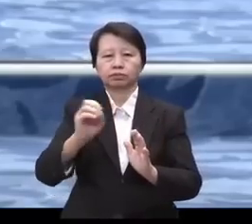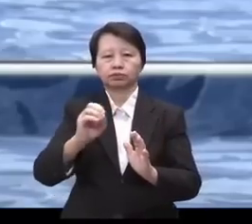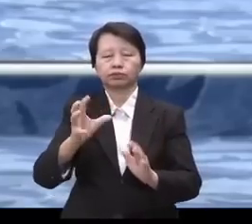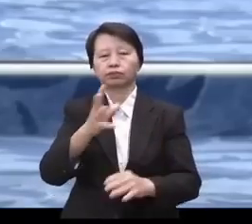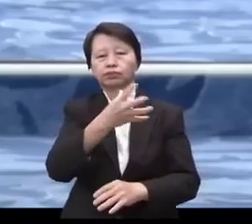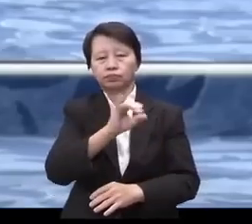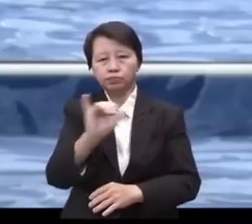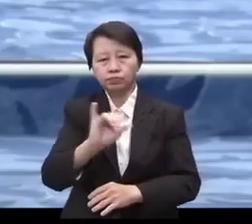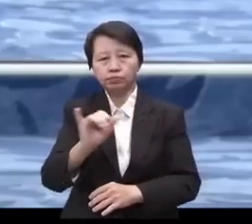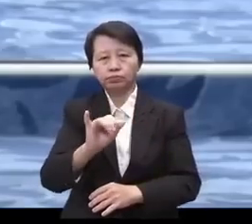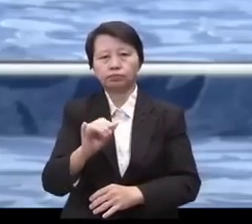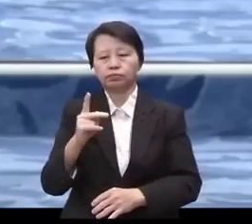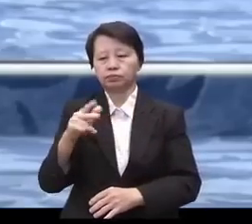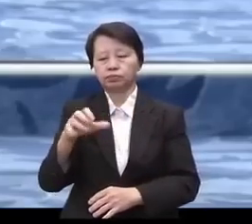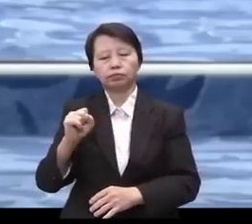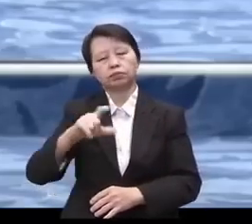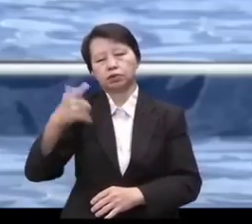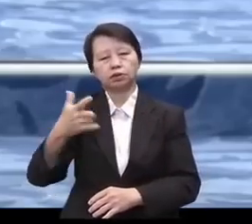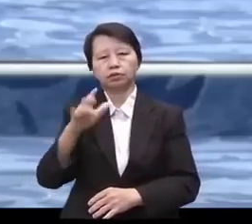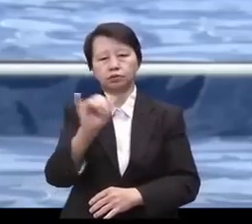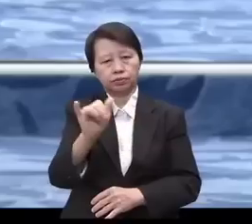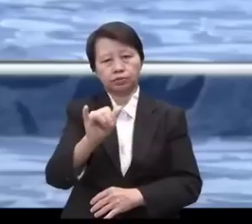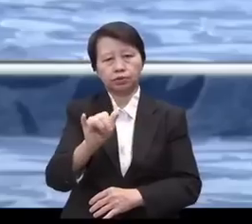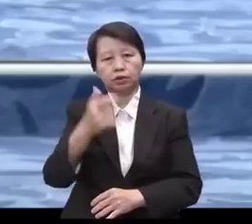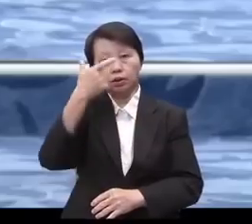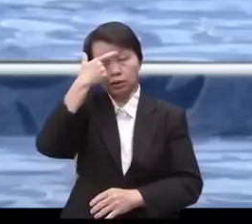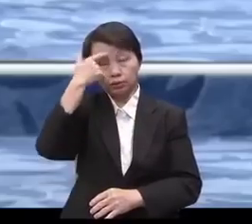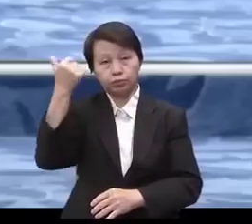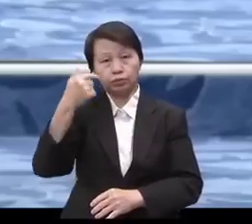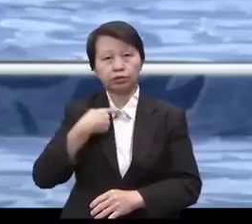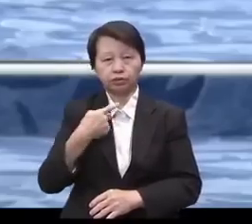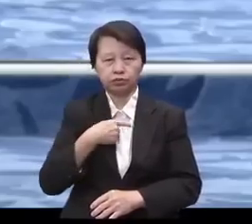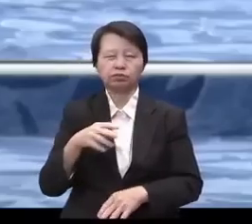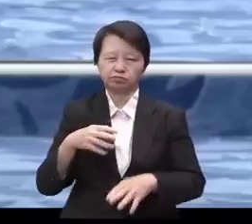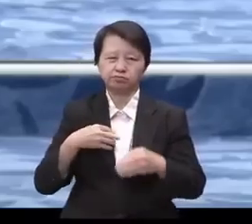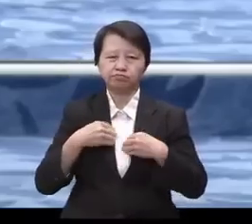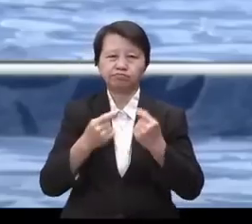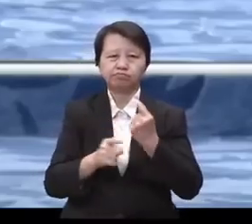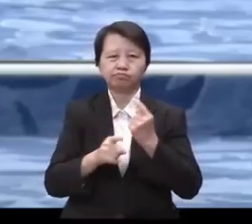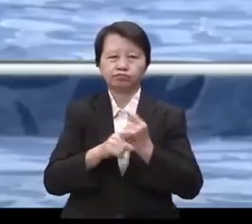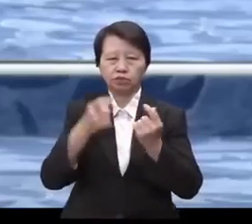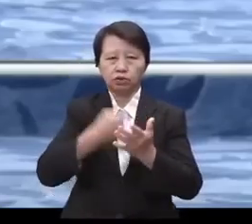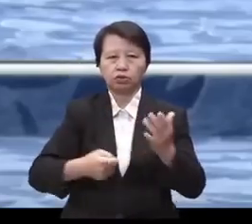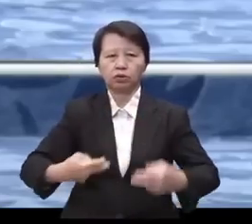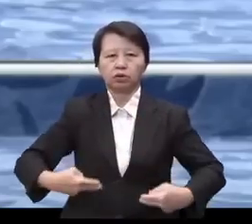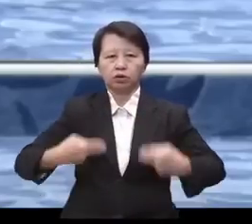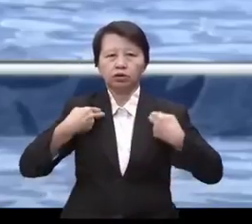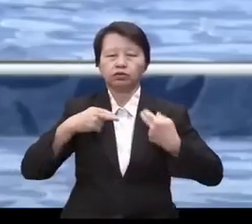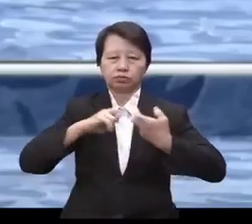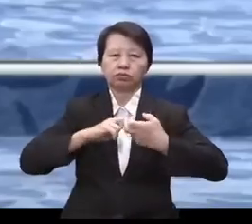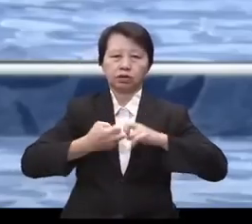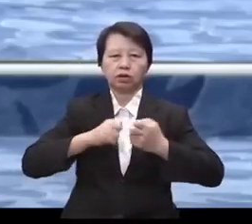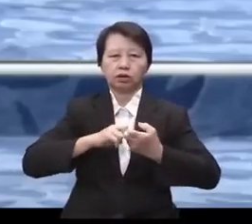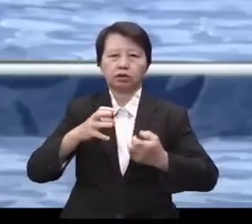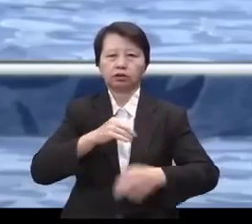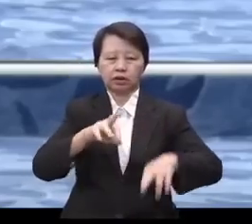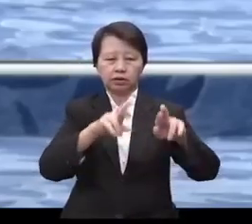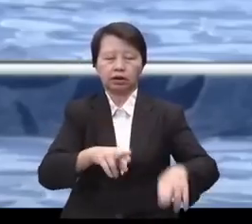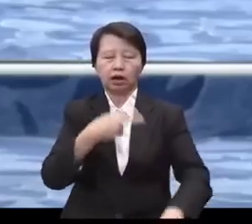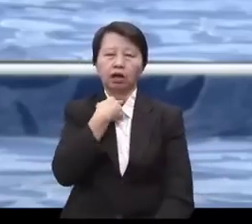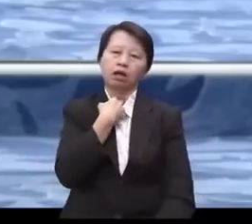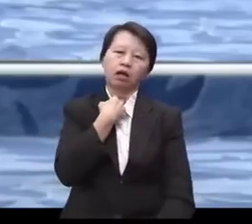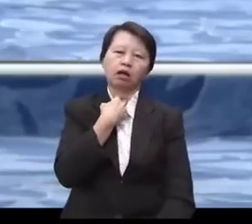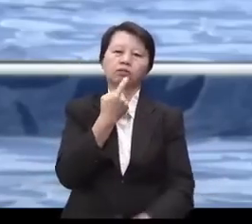dalam kes-kes yang lain. Ini sebabnya kerana kita akui kos hara hidup jadi masalah dan rakyat memang